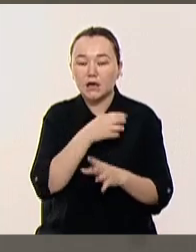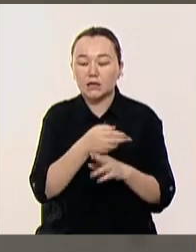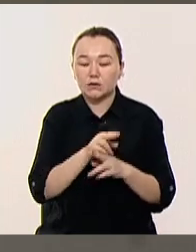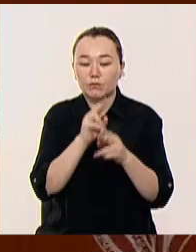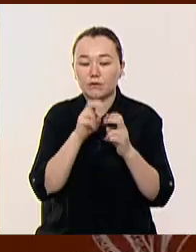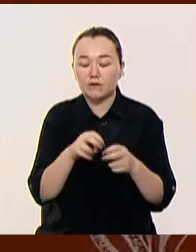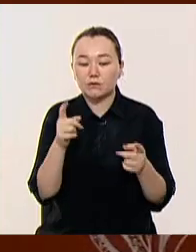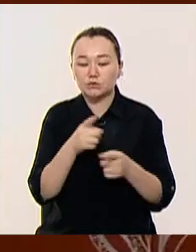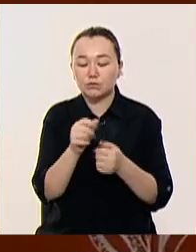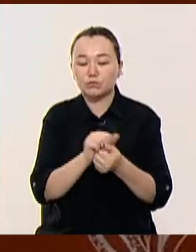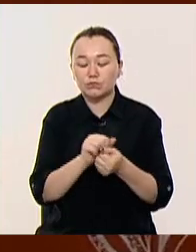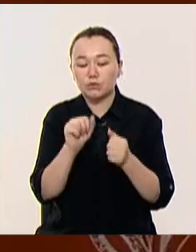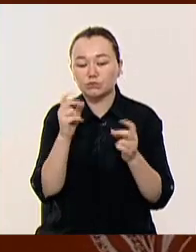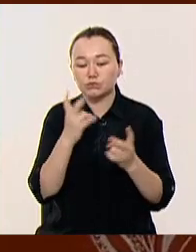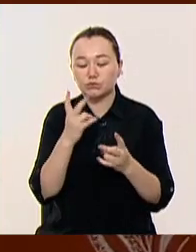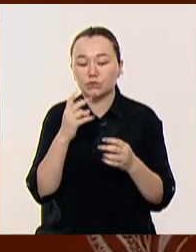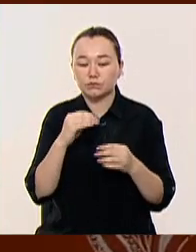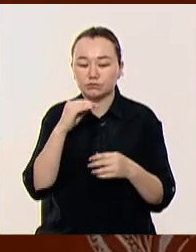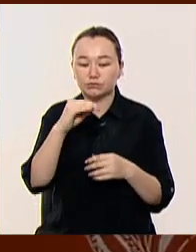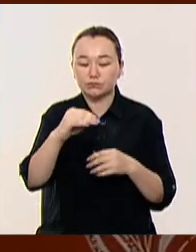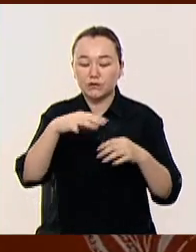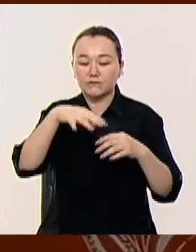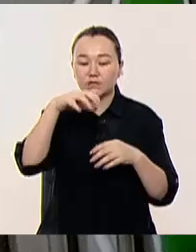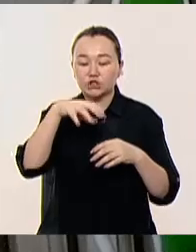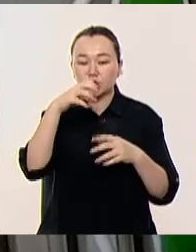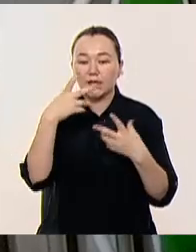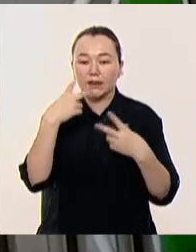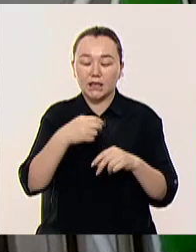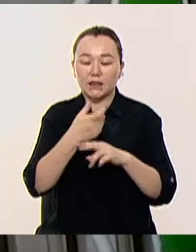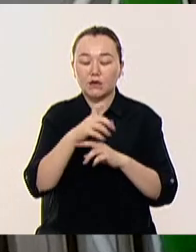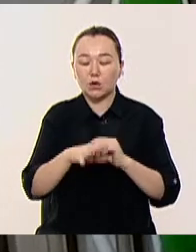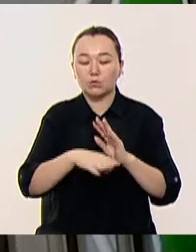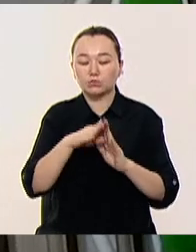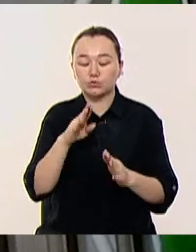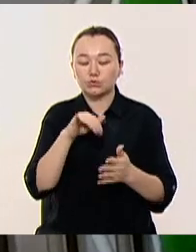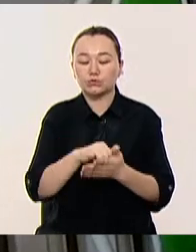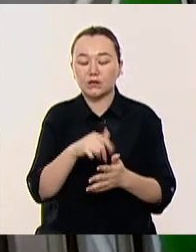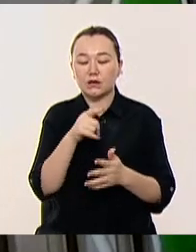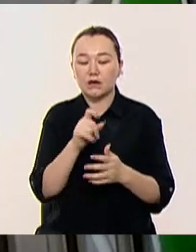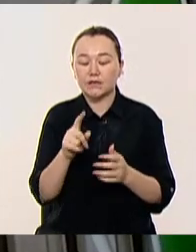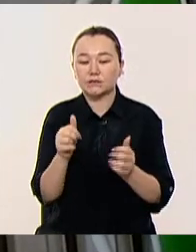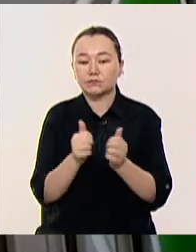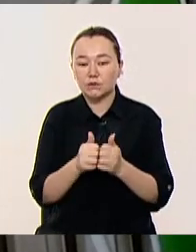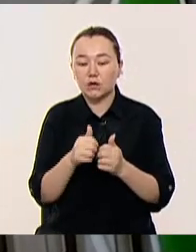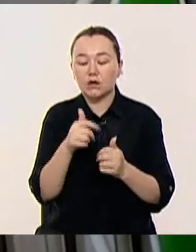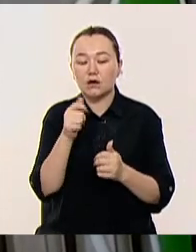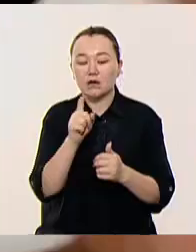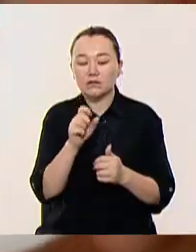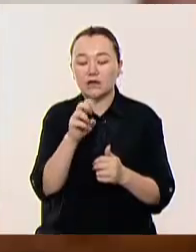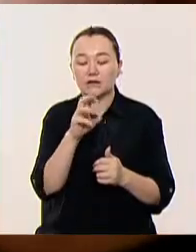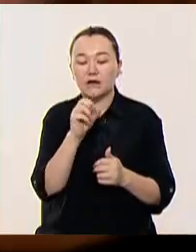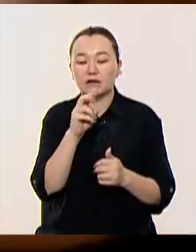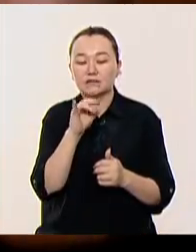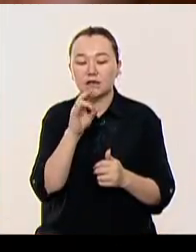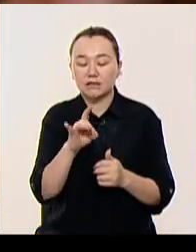обычным листом бумаги, который стоит лишь поднести к вытяжному отверстию. Но лучше всего установить рядом с газовым оборудованием газоанализаторы